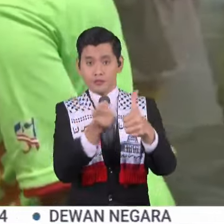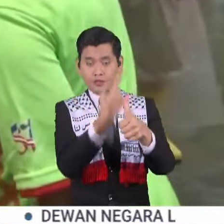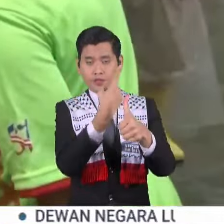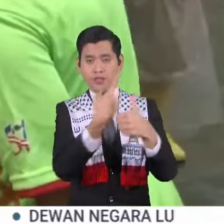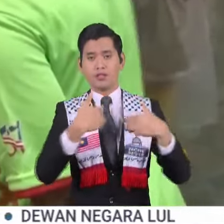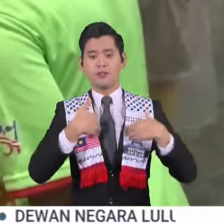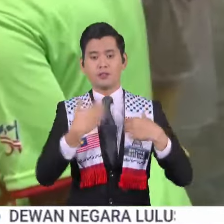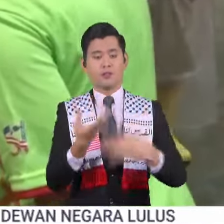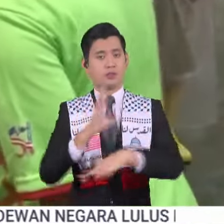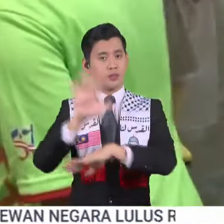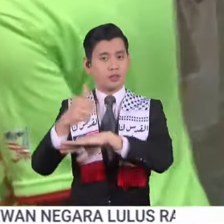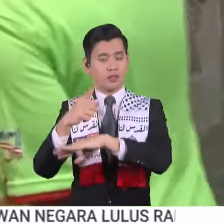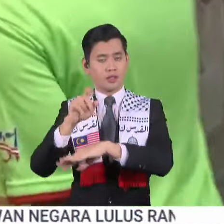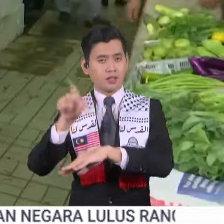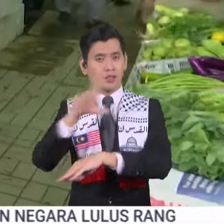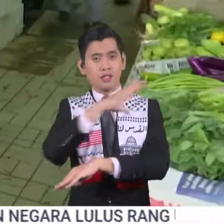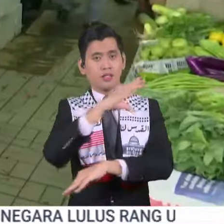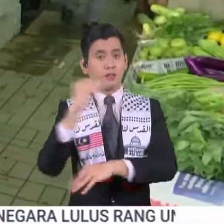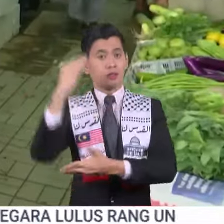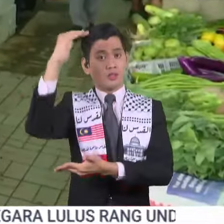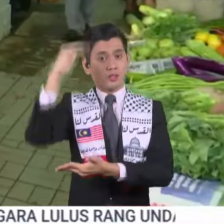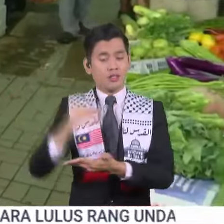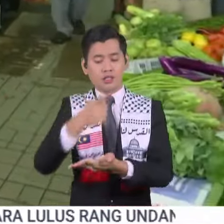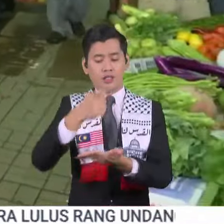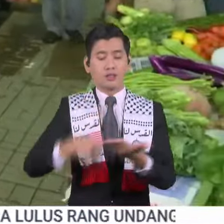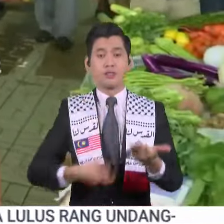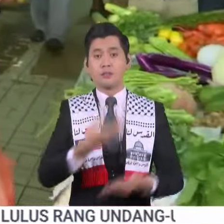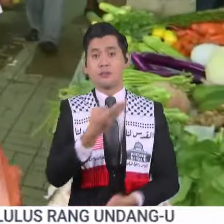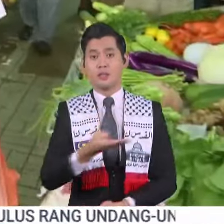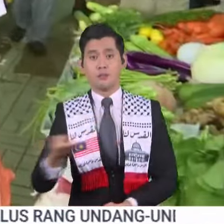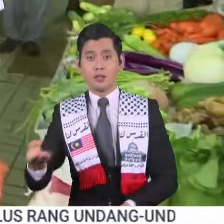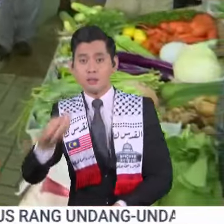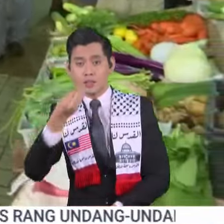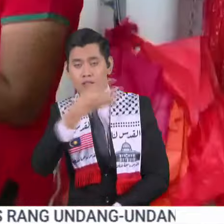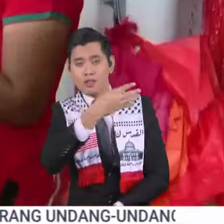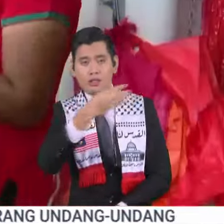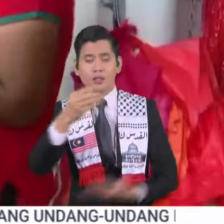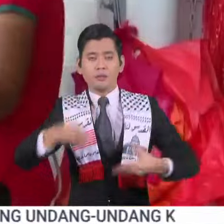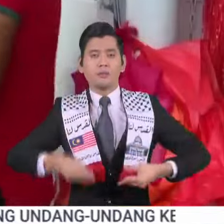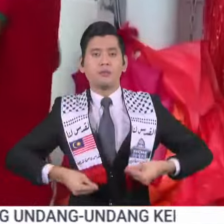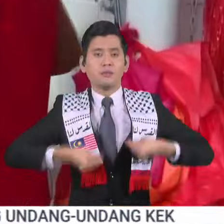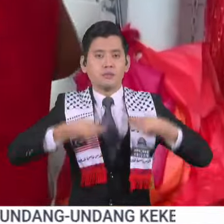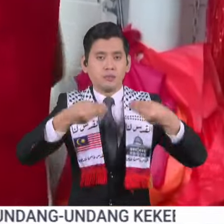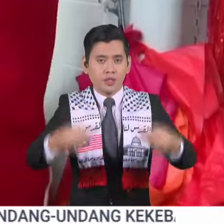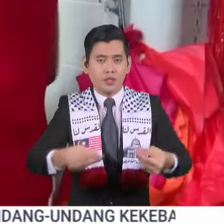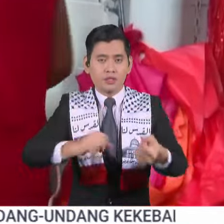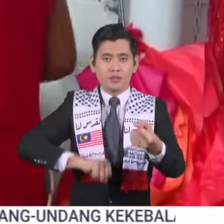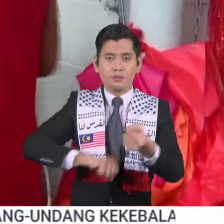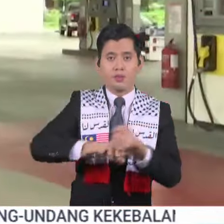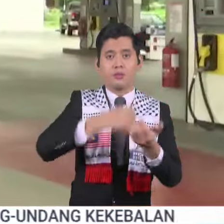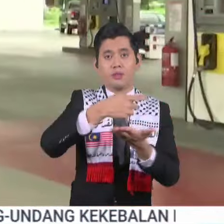kewujudan kartel dan menurunkan harga bekalan makanan selain semakan semula pemberian subsidi.